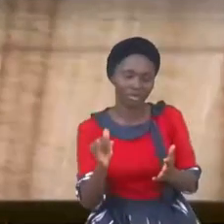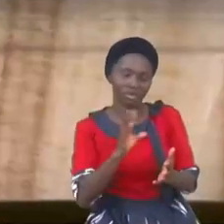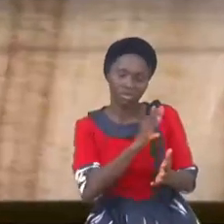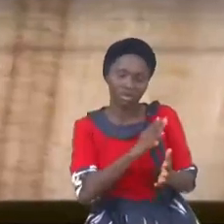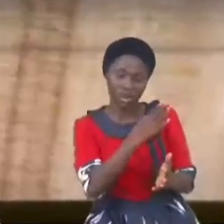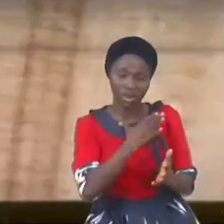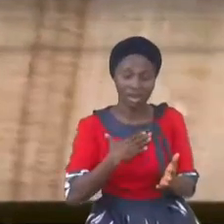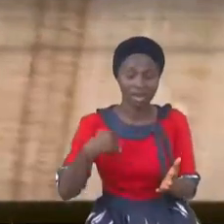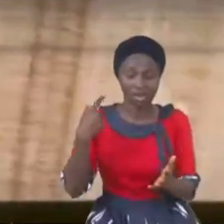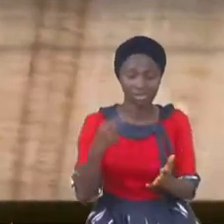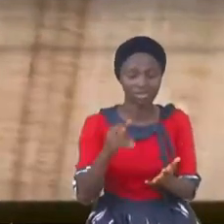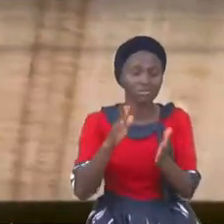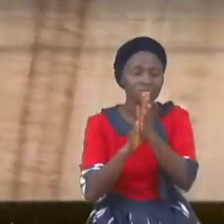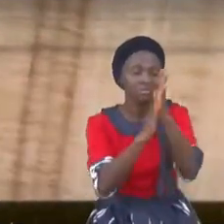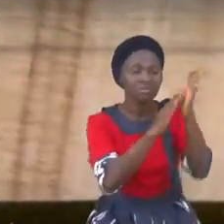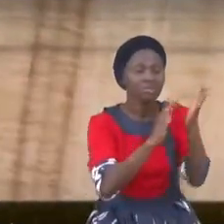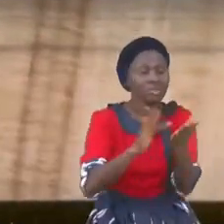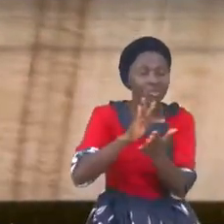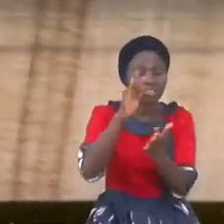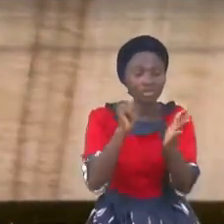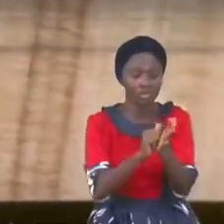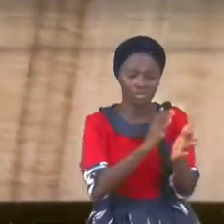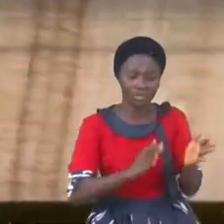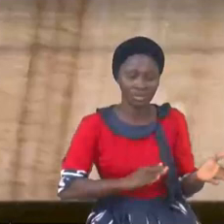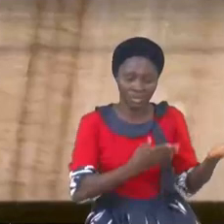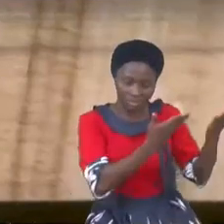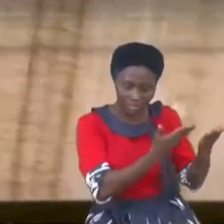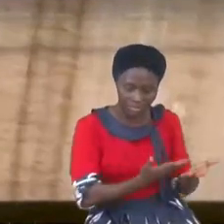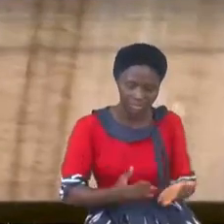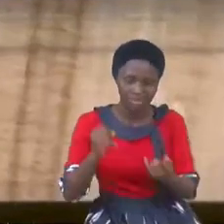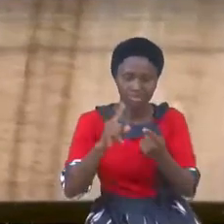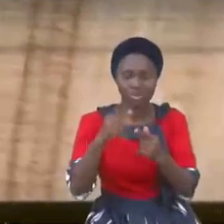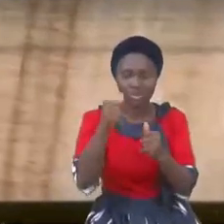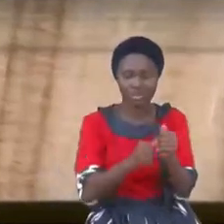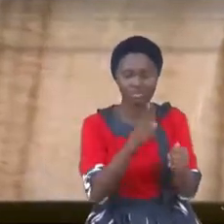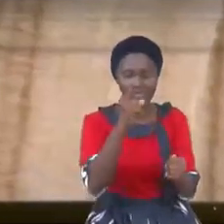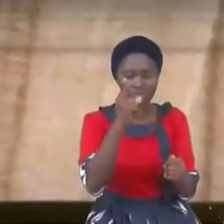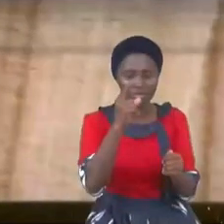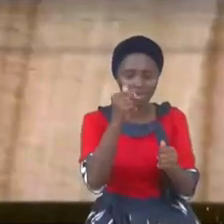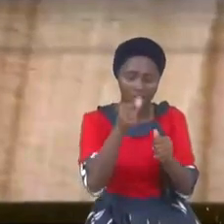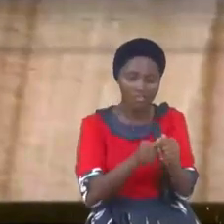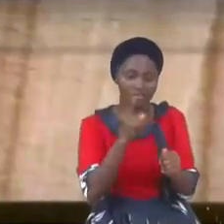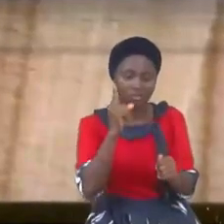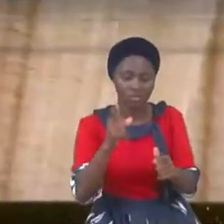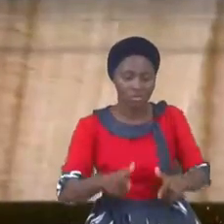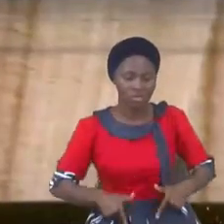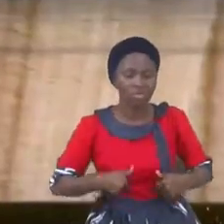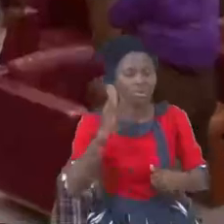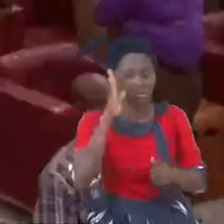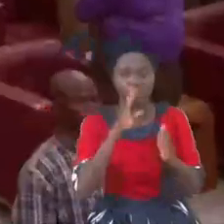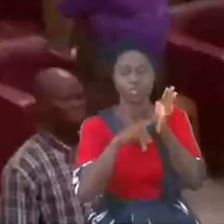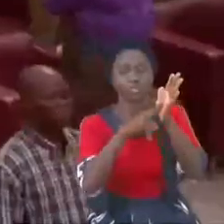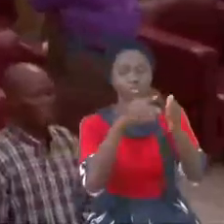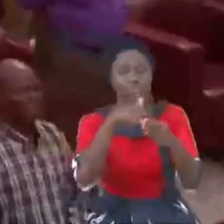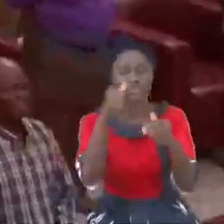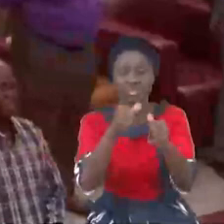a apporté à chaque vie se reflète dans chaque vie au nom de Jésus-Christ. Nous te